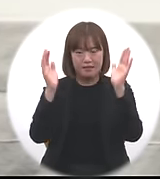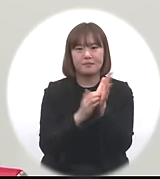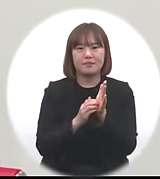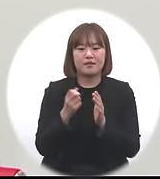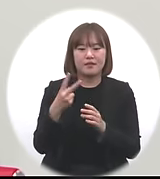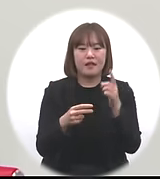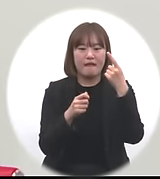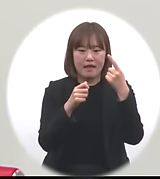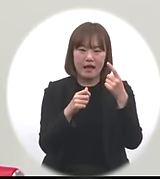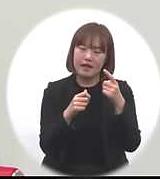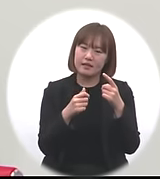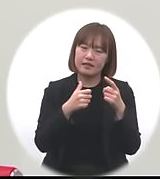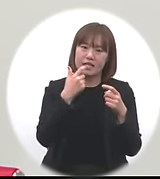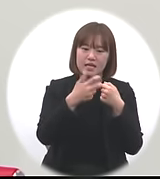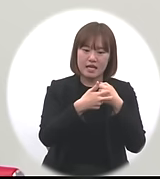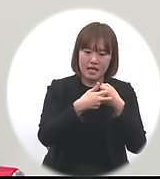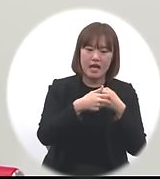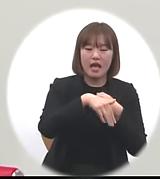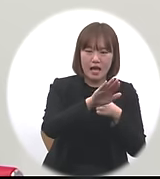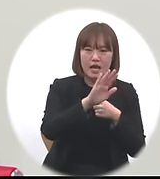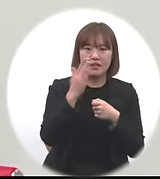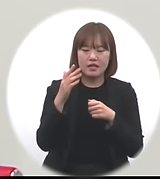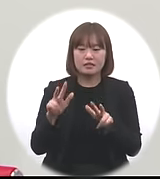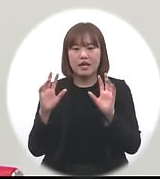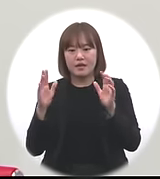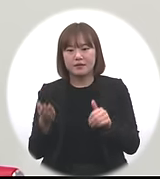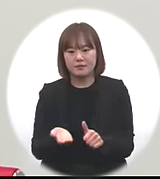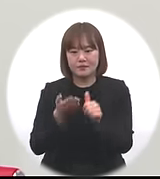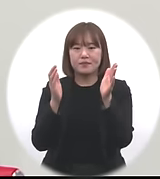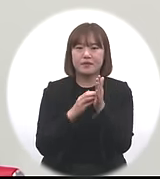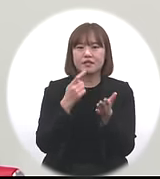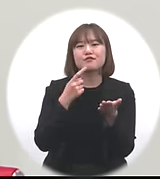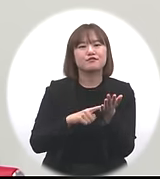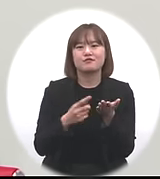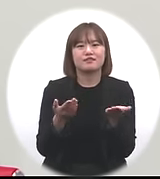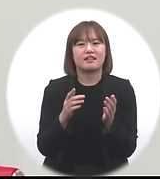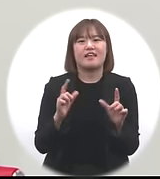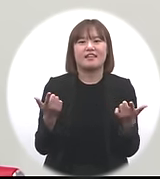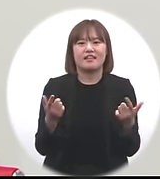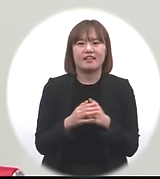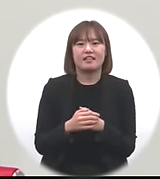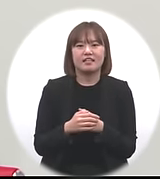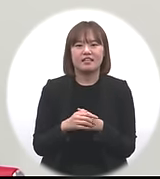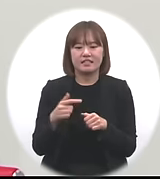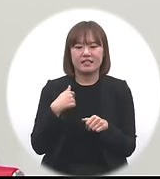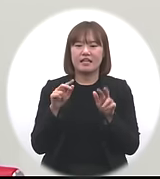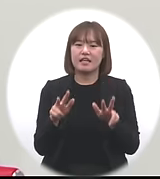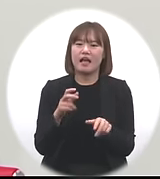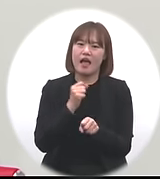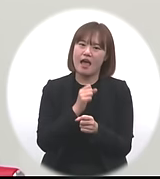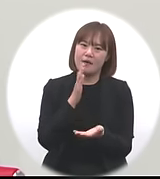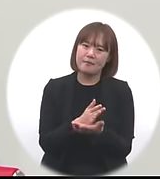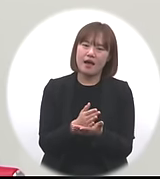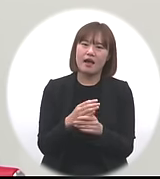키웠고, 예. 한 놈은 치과의사가 됐고, 지금 한 놈은 이제 대학원에 들어갔고 해서 애들을 잘 키웠는데, 애들 키우는 건 생각보다 쉬운 일은 아니고요. 내가 지금 이 말을 할 것인가